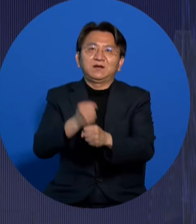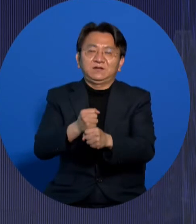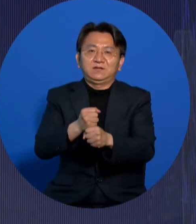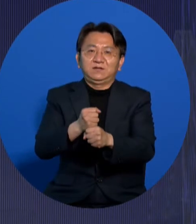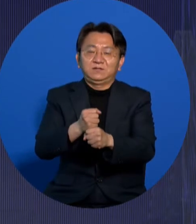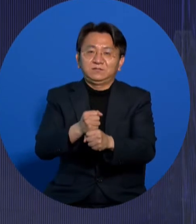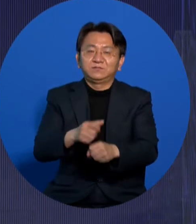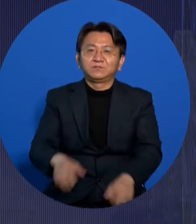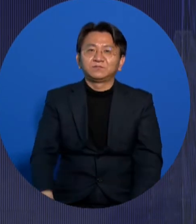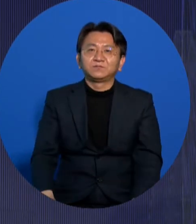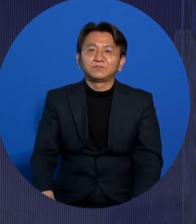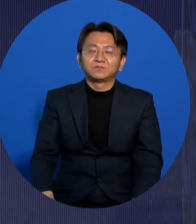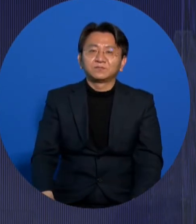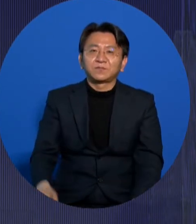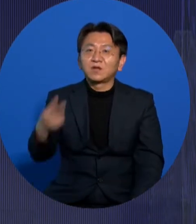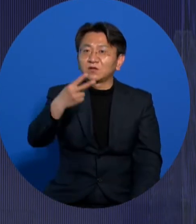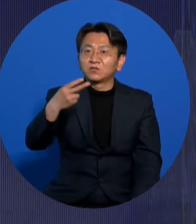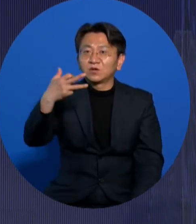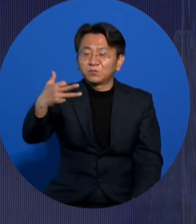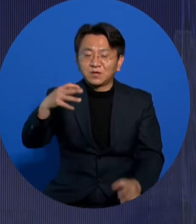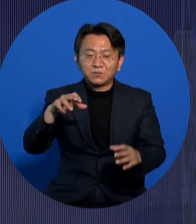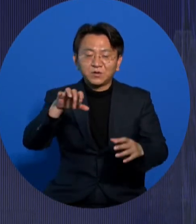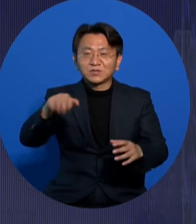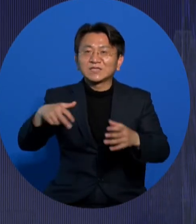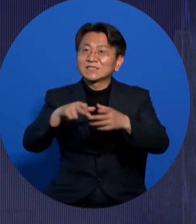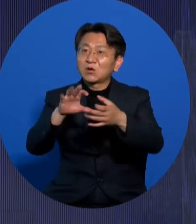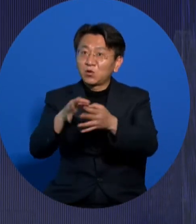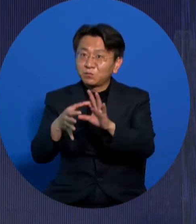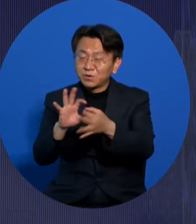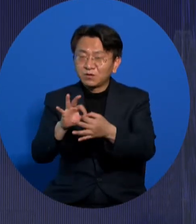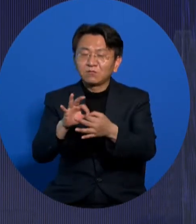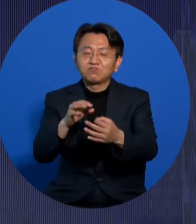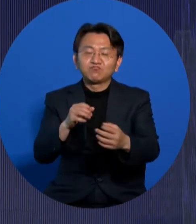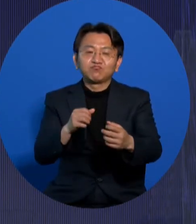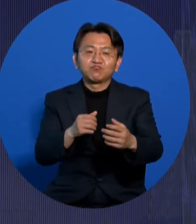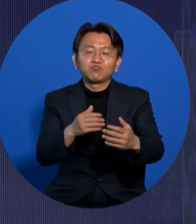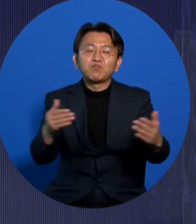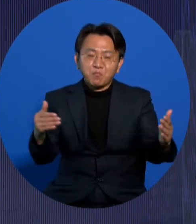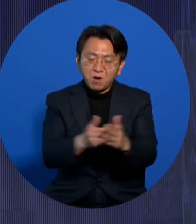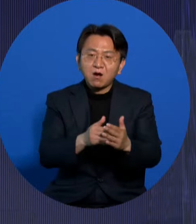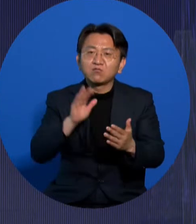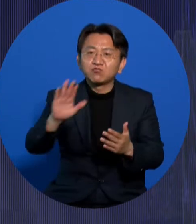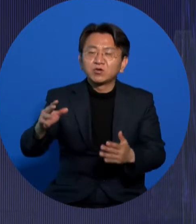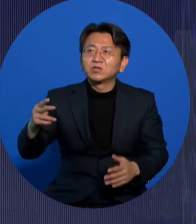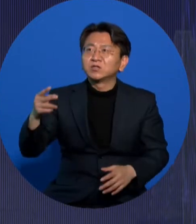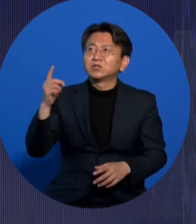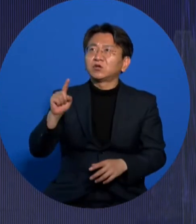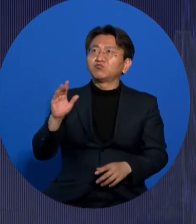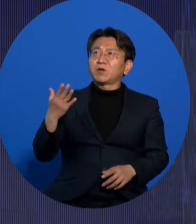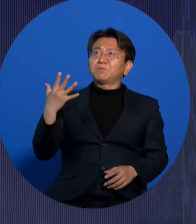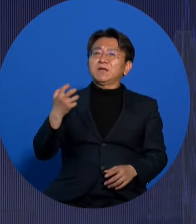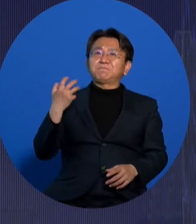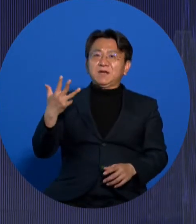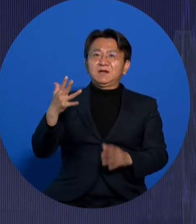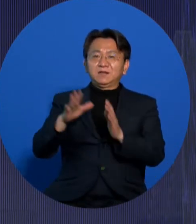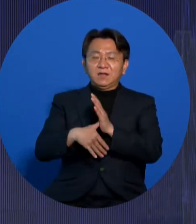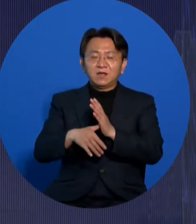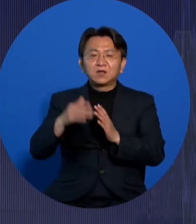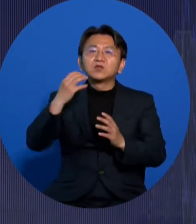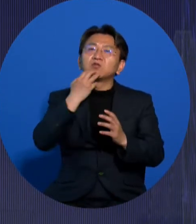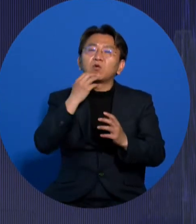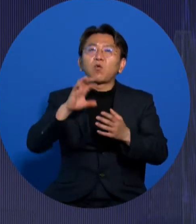2018 평창 패럴림픽을 치른 우리 대한민국의 장애인 스포츠는 1988년 서울 하계 패럴림픽